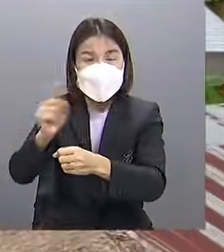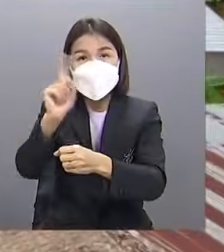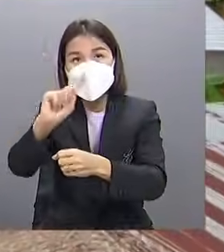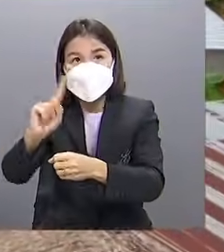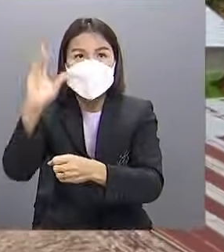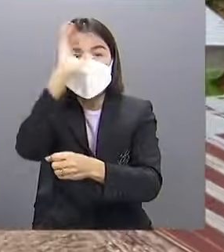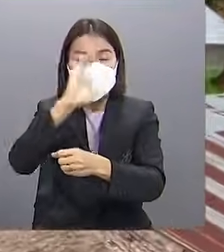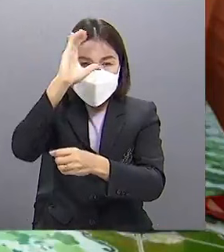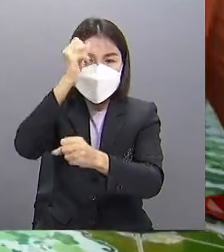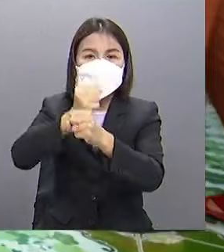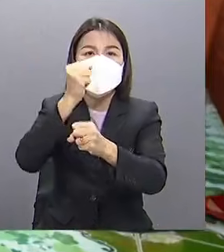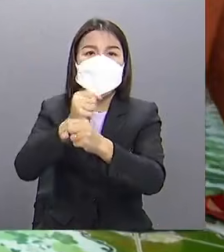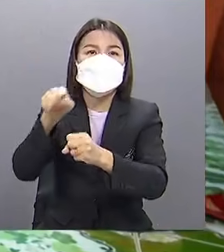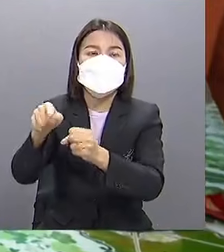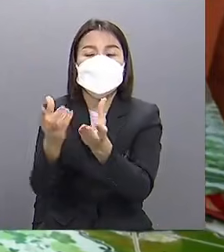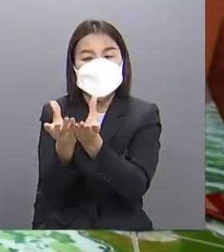ไว้อันนี้คือวิธีการ